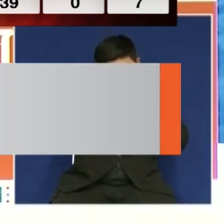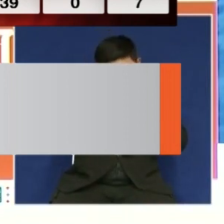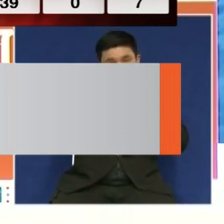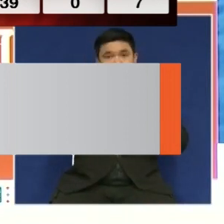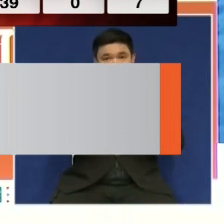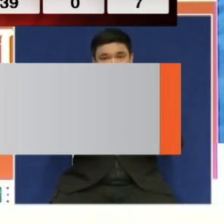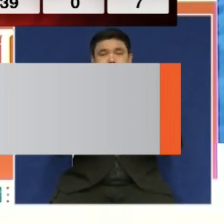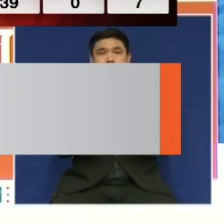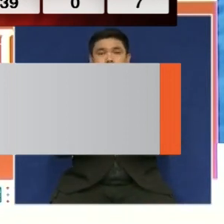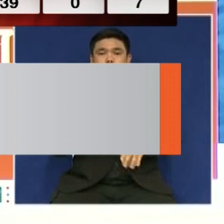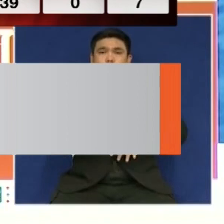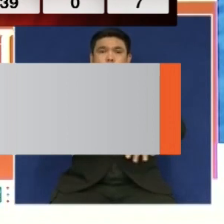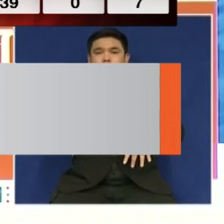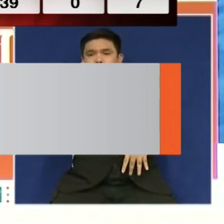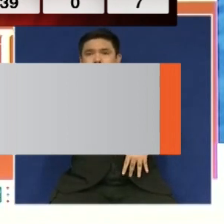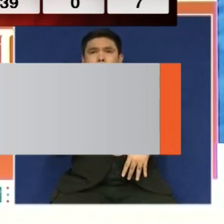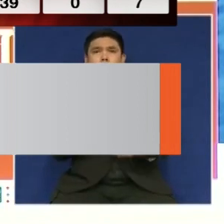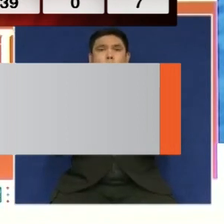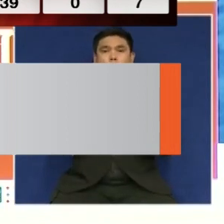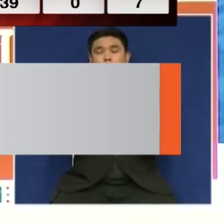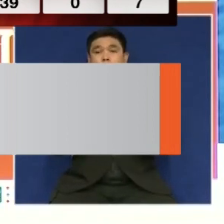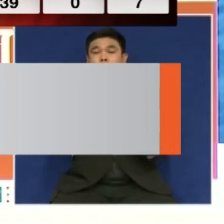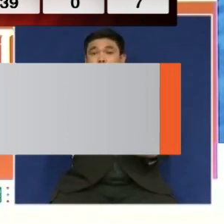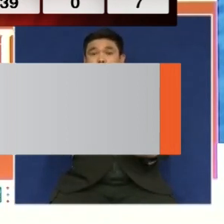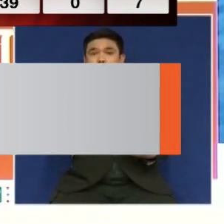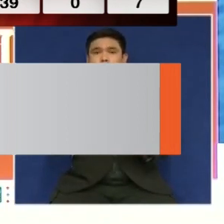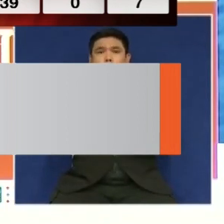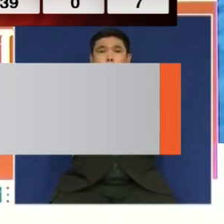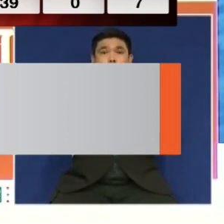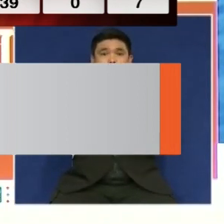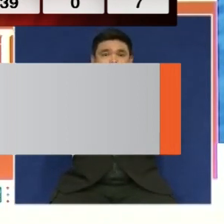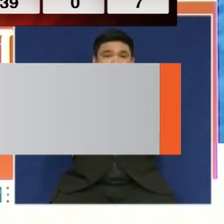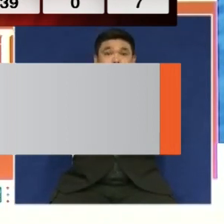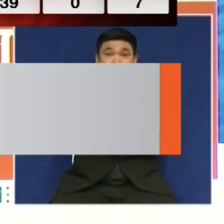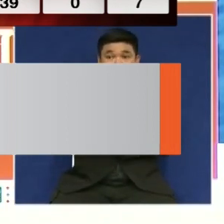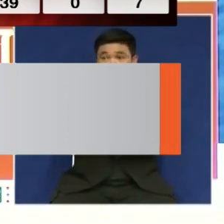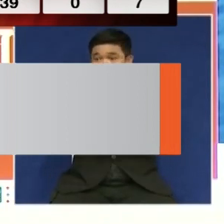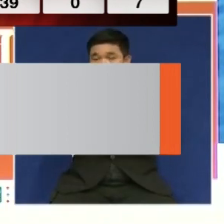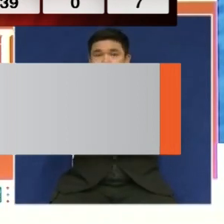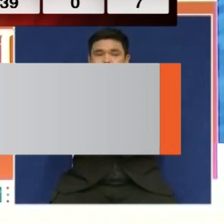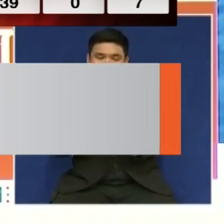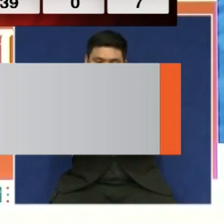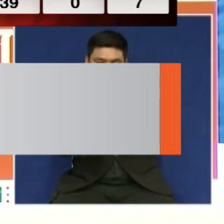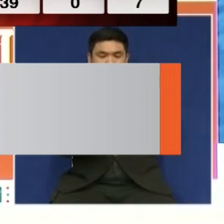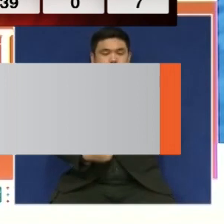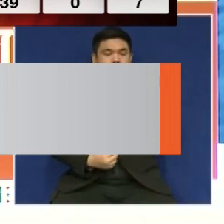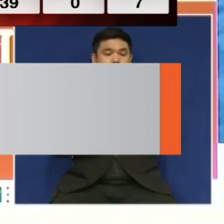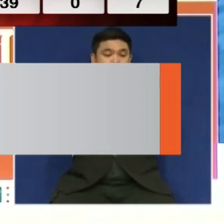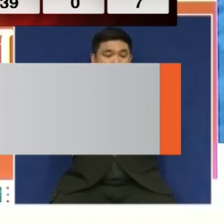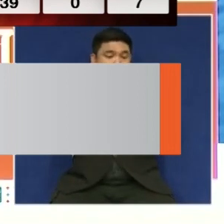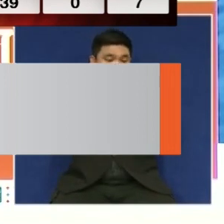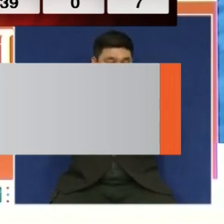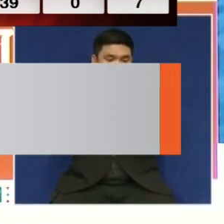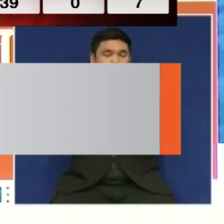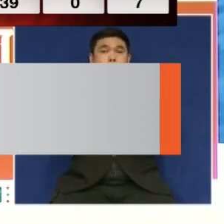นที่อยู่ในพื้นที่นะครับซึ่งถ้าท่านได้รับข้อความนะครับแล้วก็อยู่ในพื้นที่ที่มีการออกไปสอบส